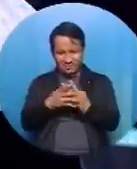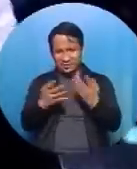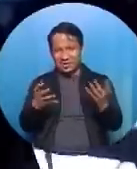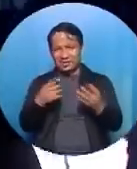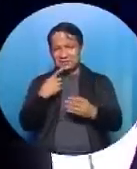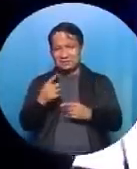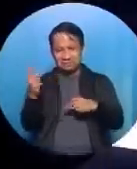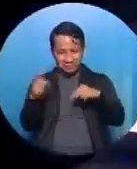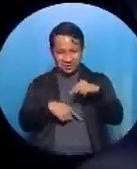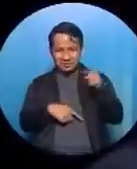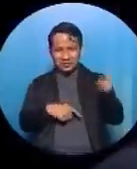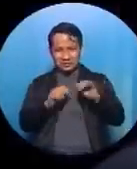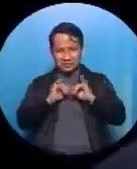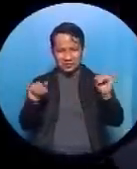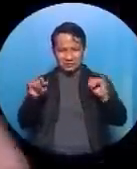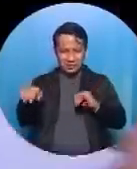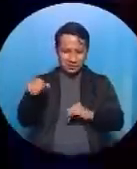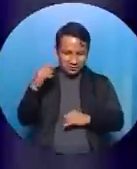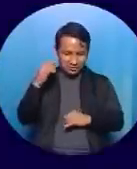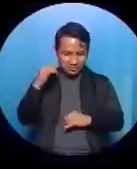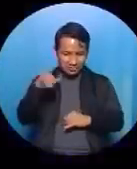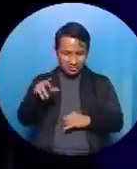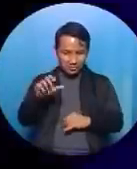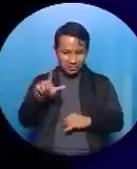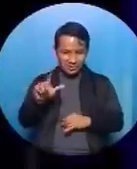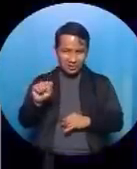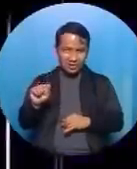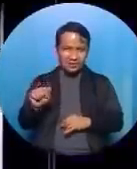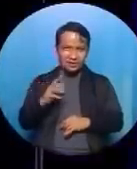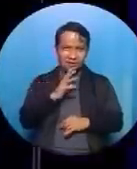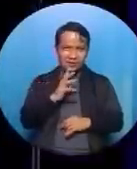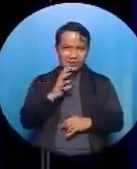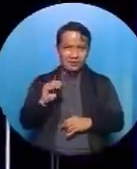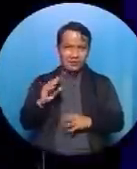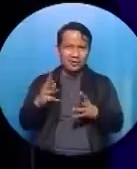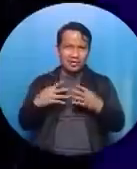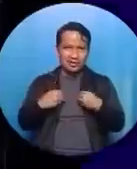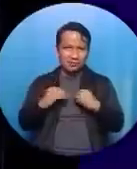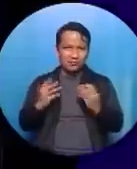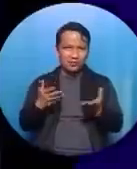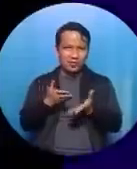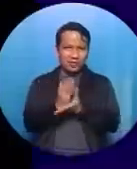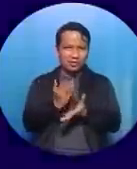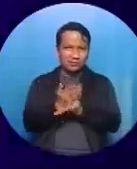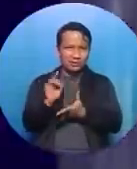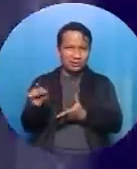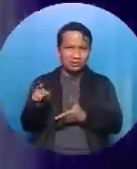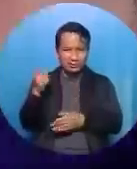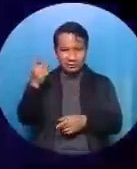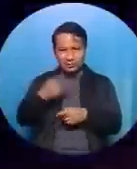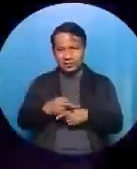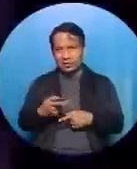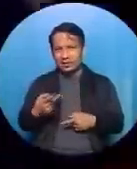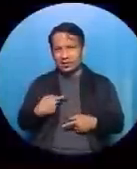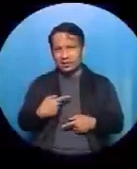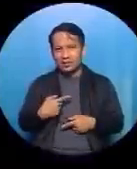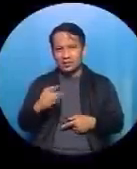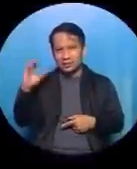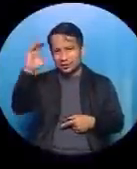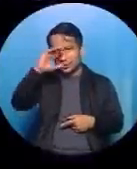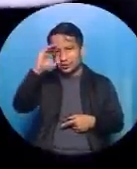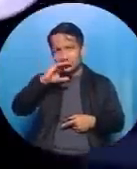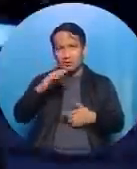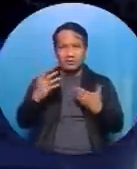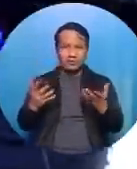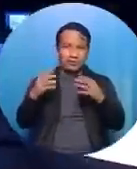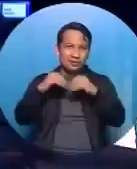keyboard warrior natin. Gaya ni Julia Digaw, mga kabit, huwag na masyadong madaldal. Accept na wala ka ng karapatan sa tao na may asawa. Hanap ka na lang